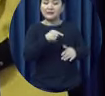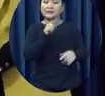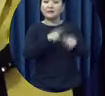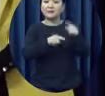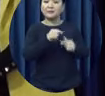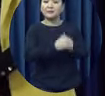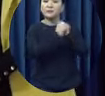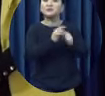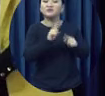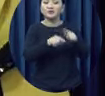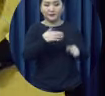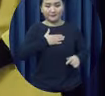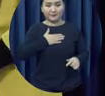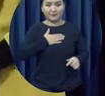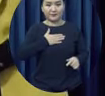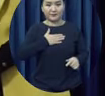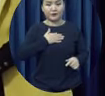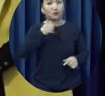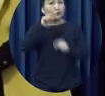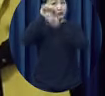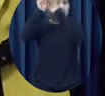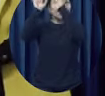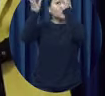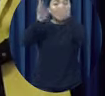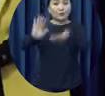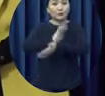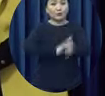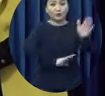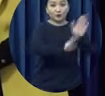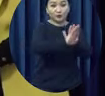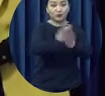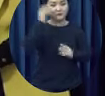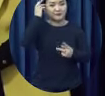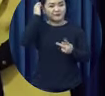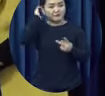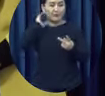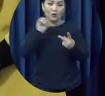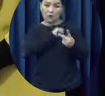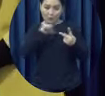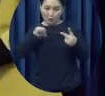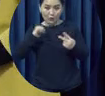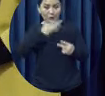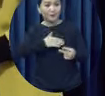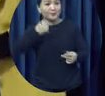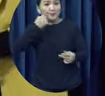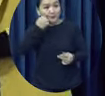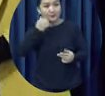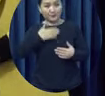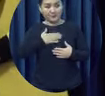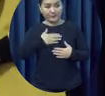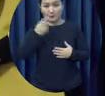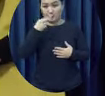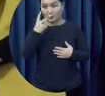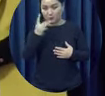би химээх төсөөлөл эрчимтэй хөгждөг. За тэгээд өөрийнхөө би химээх одоо дүрийг, тэ, өөрийн дүрийг тодорхой хэмжээгээр бүрдүүлээд яг энэ